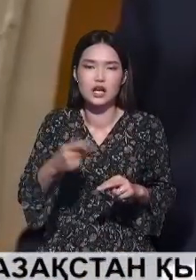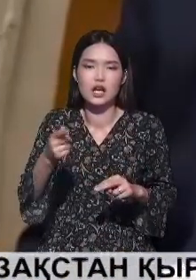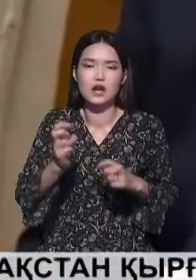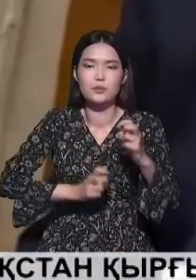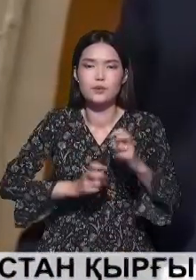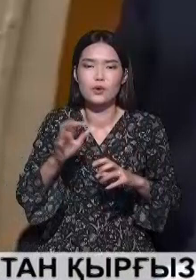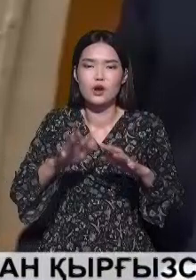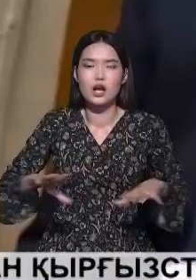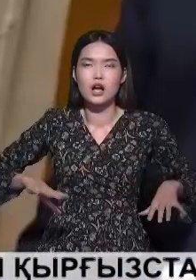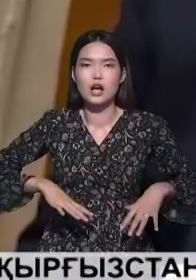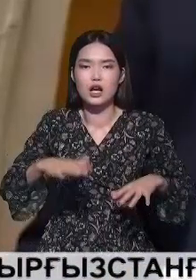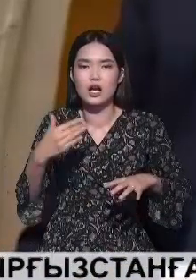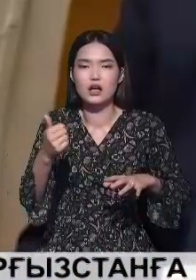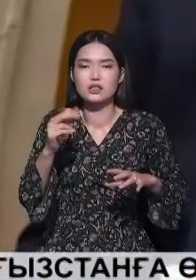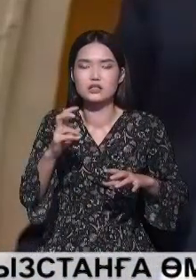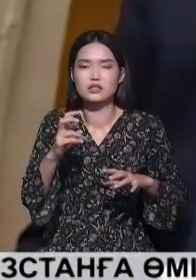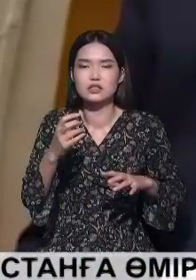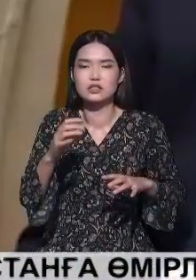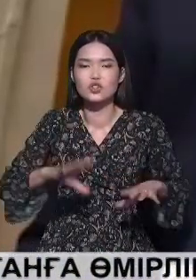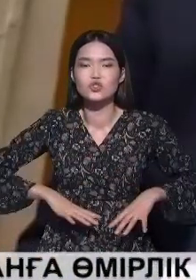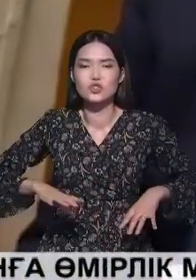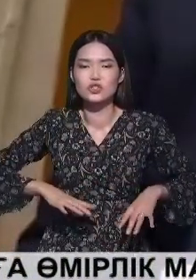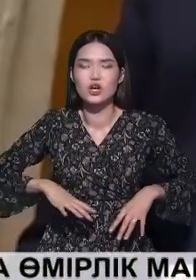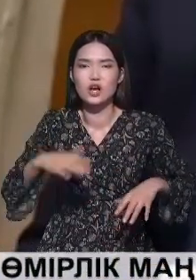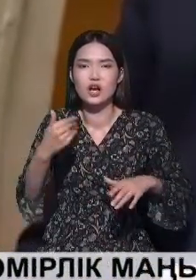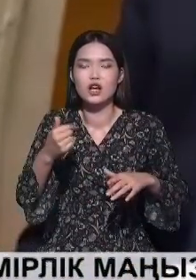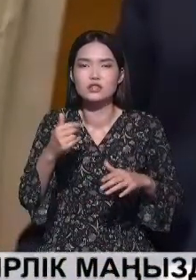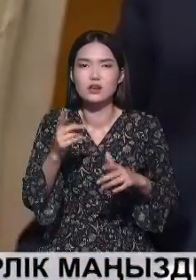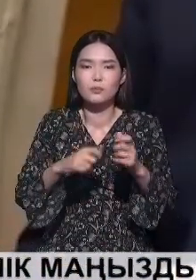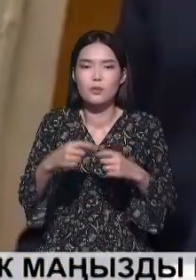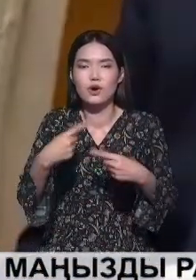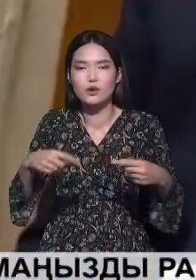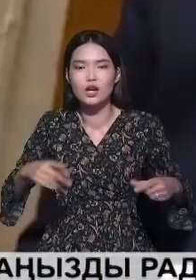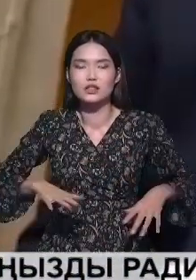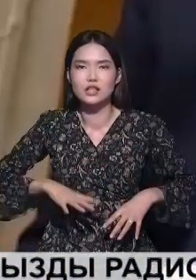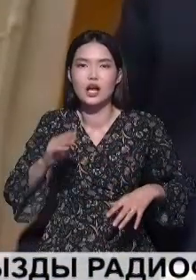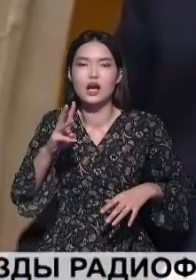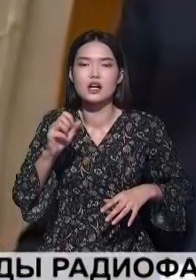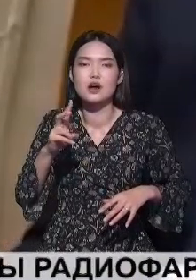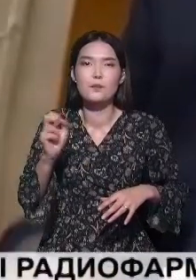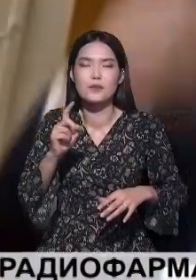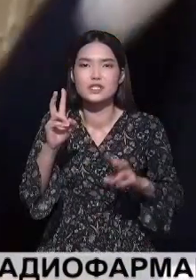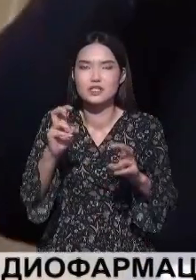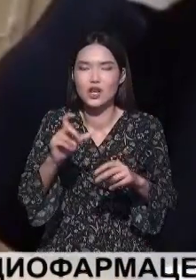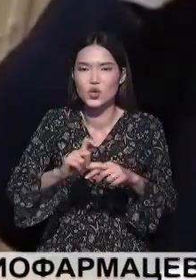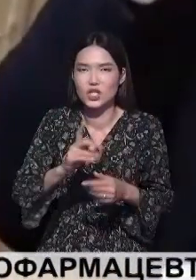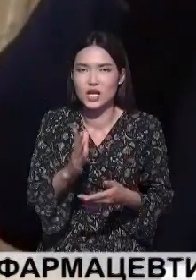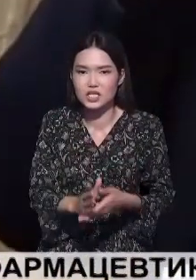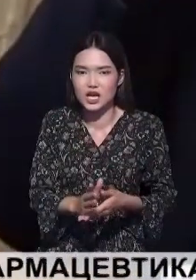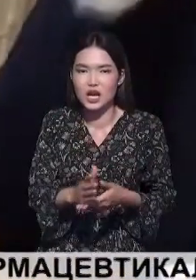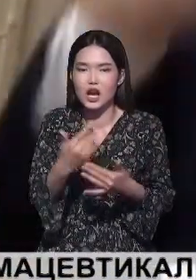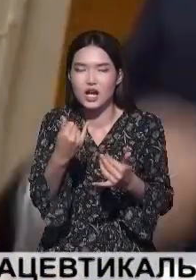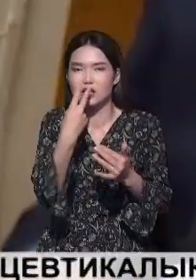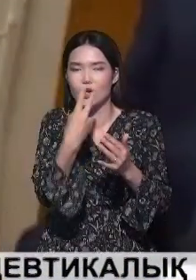ақтан берді деген атамыз жылқыдан асқан мал бар ма, қымыздан асқан дәм бар ма деп айтқан екен. Біз өкінішке қарай